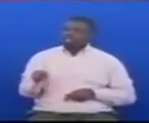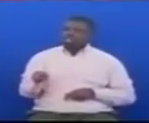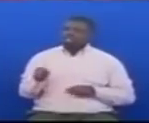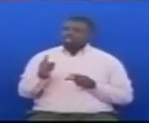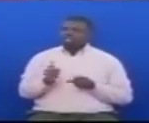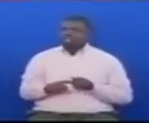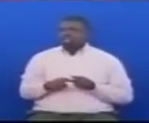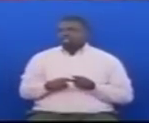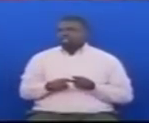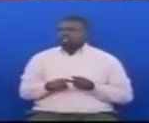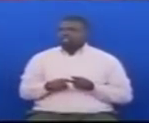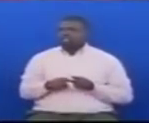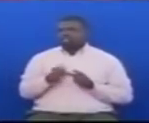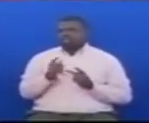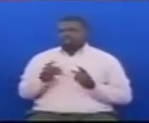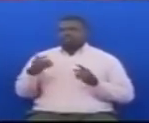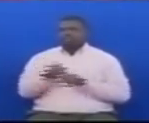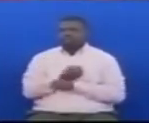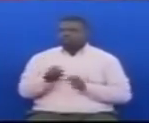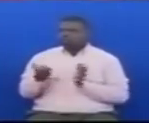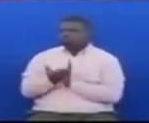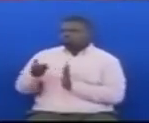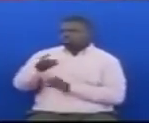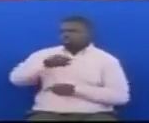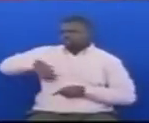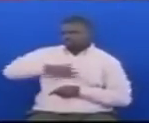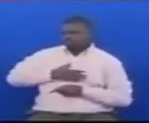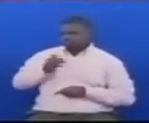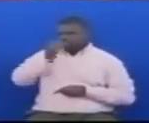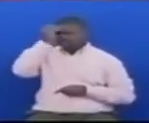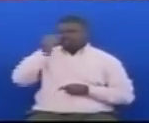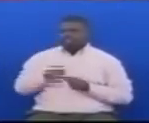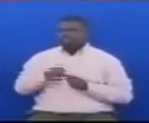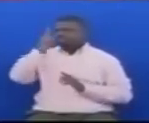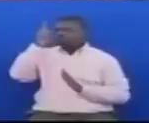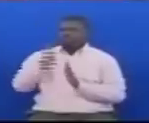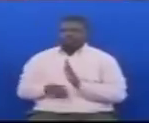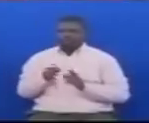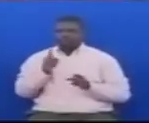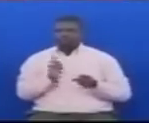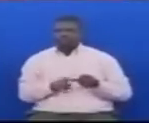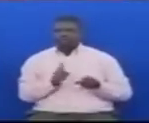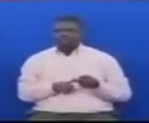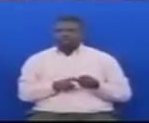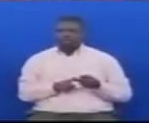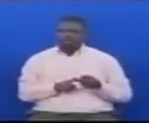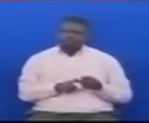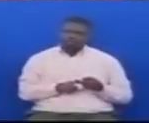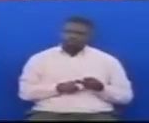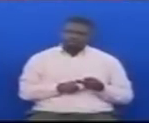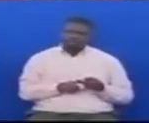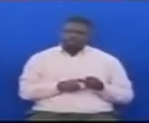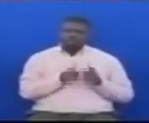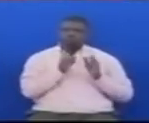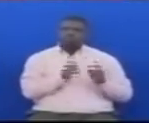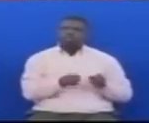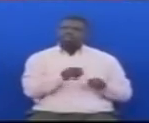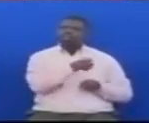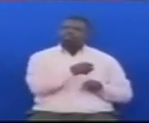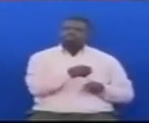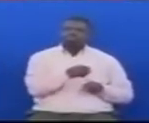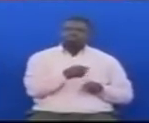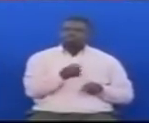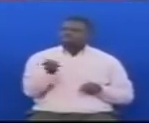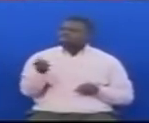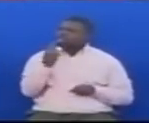ambayo yanazikabili shule zetu, elimu itakuwa inakuwa ama inaporomoka? Lakini swali la pili, madai ya walimu ni moja kati ya mwarobaini